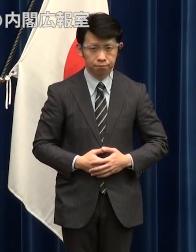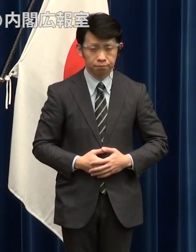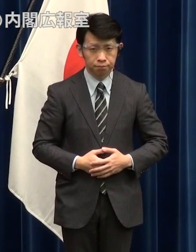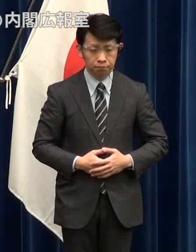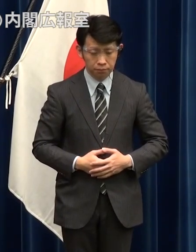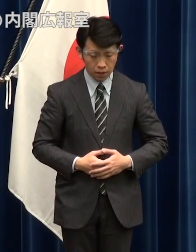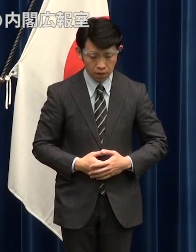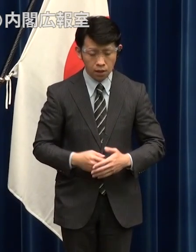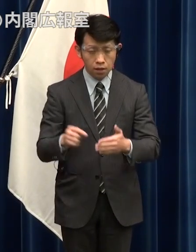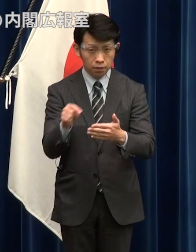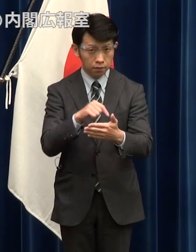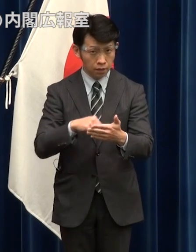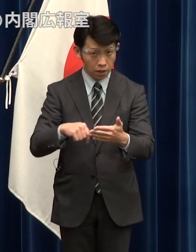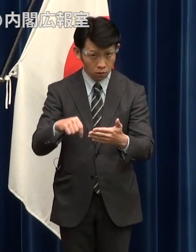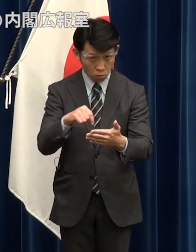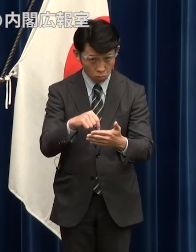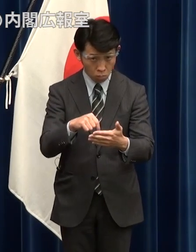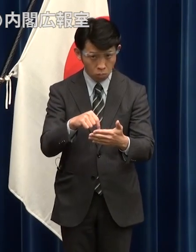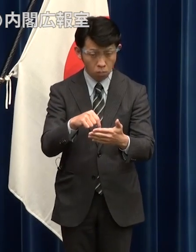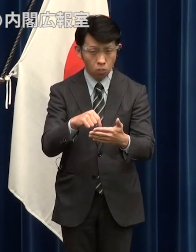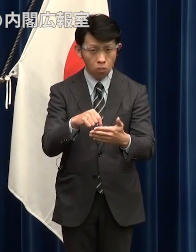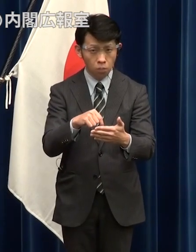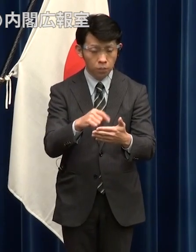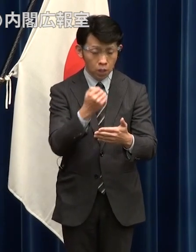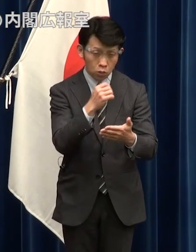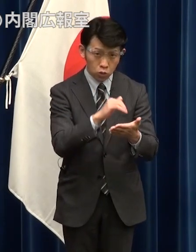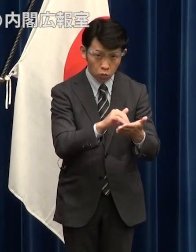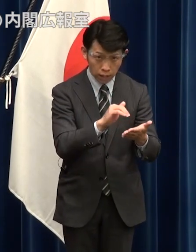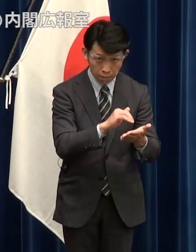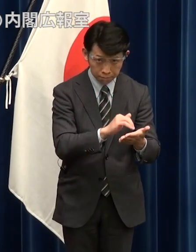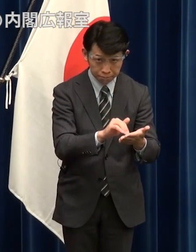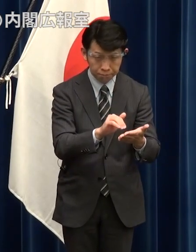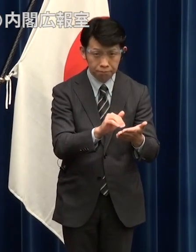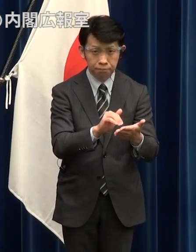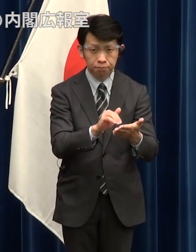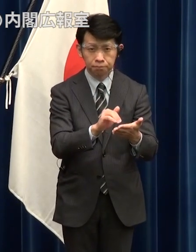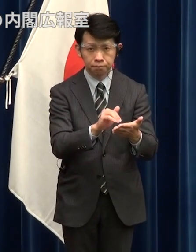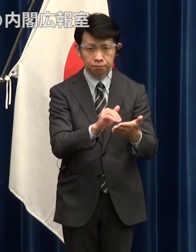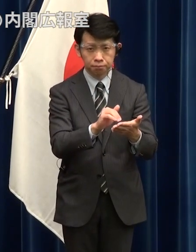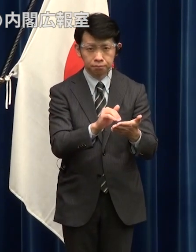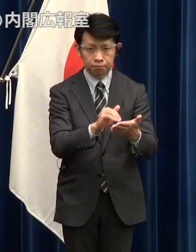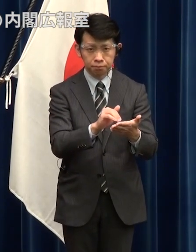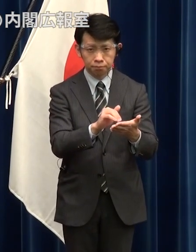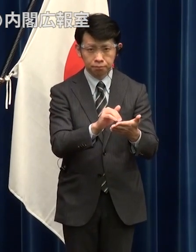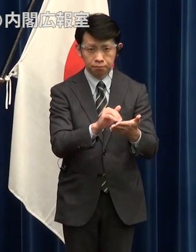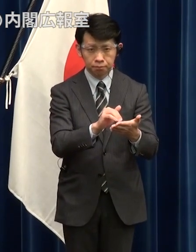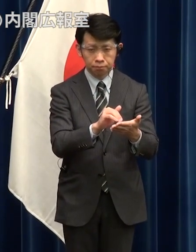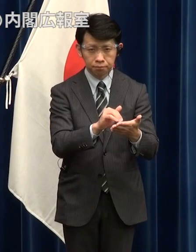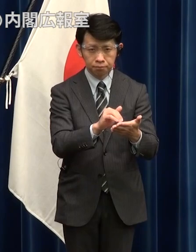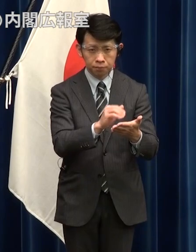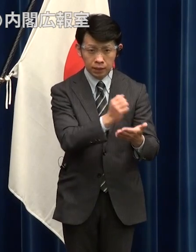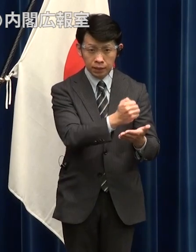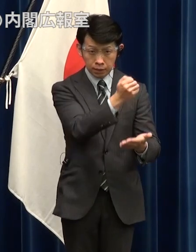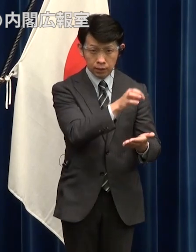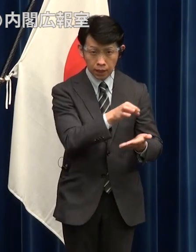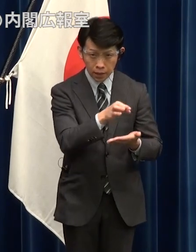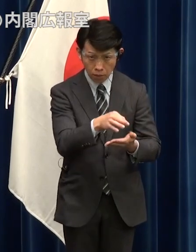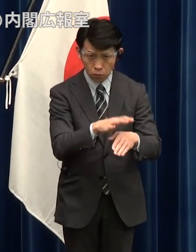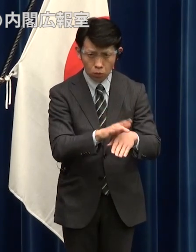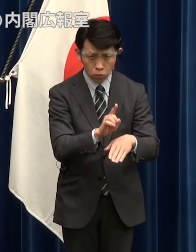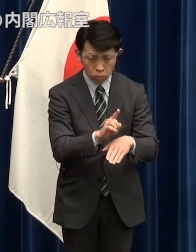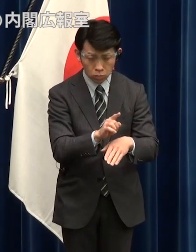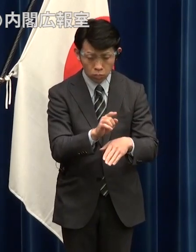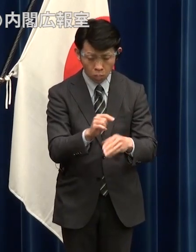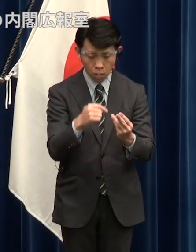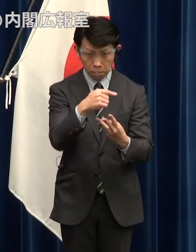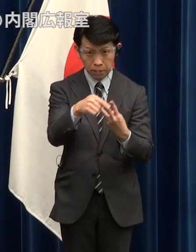内容と、そして予算とそして、この財源と、これ